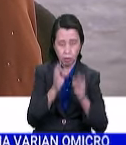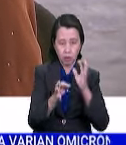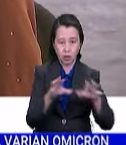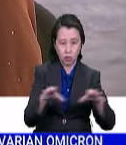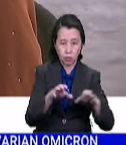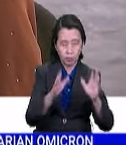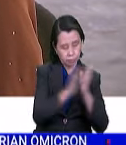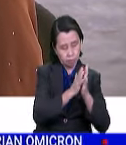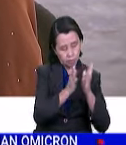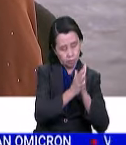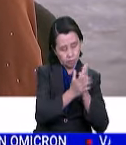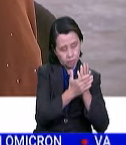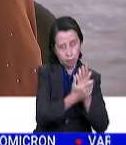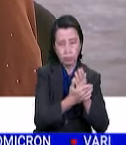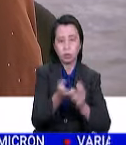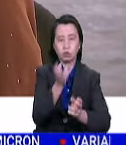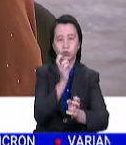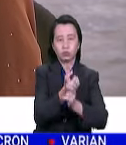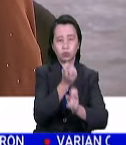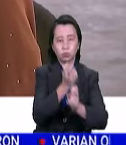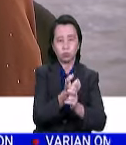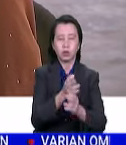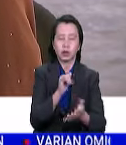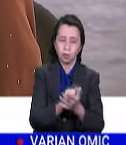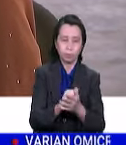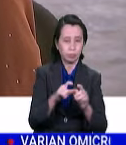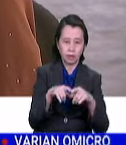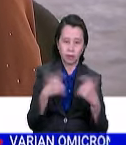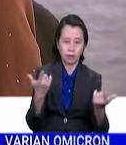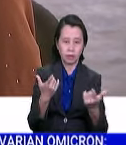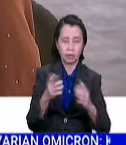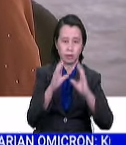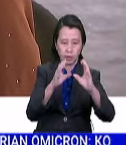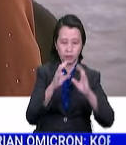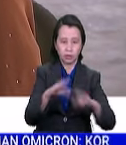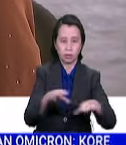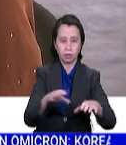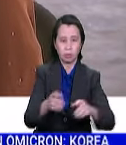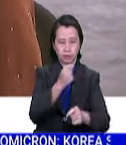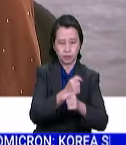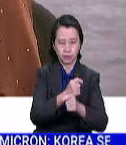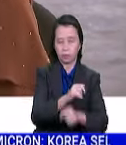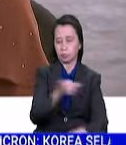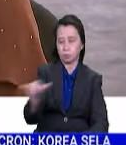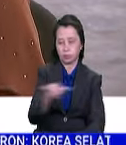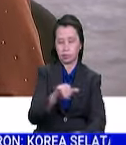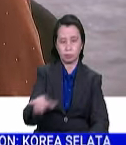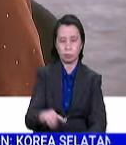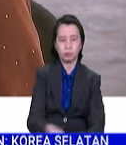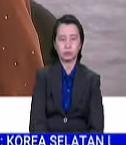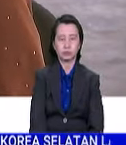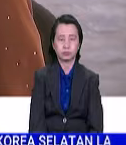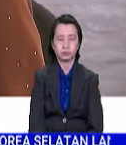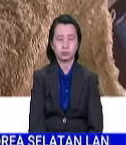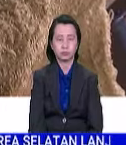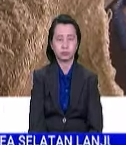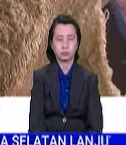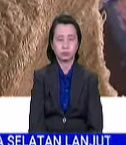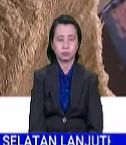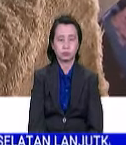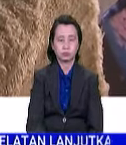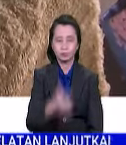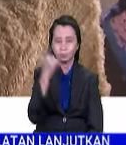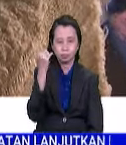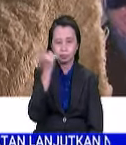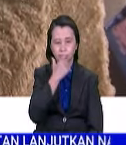bunga tampal dia agak susah kan. Itu beza dia. Cara membuat dia tetap sama. Macam itu kan. Tidak